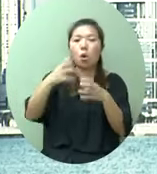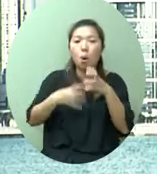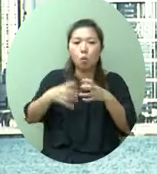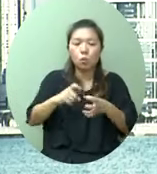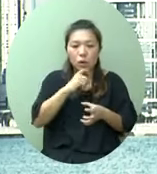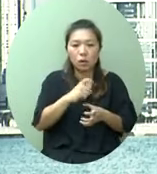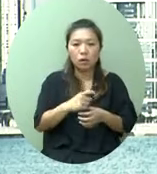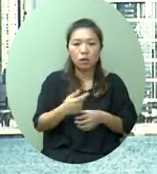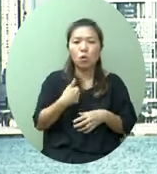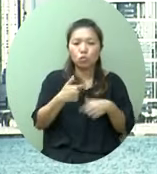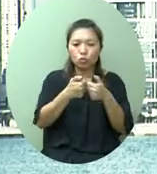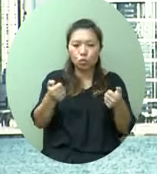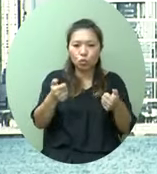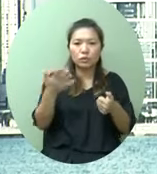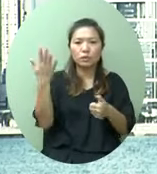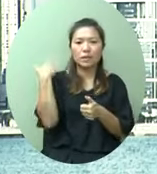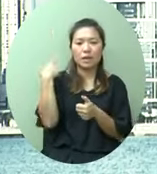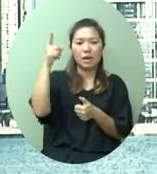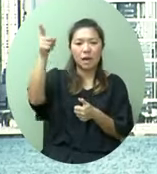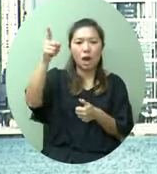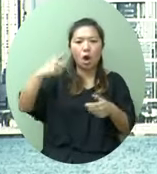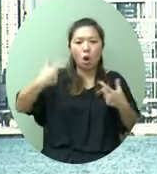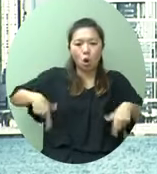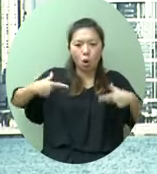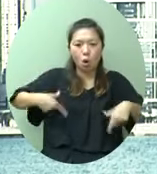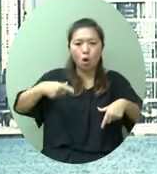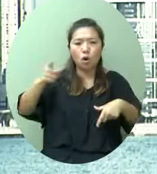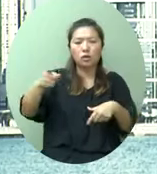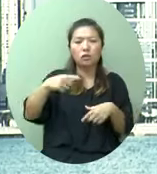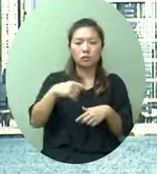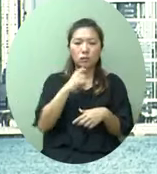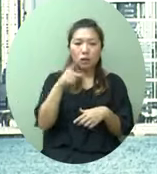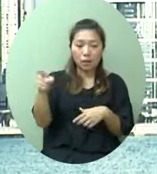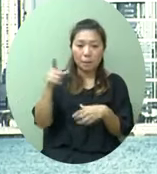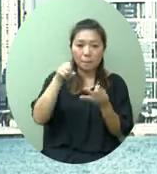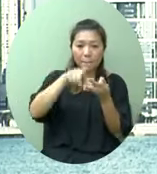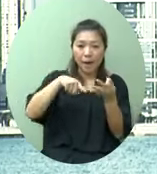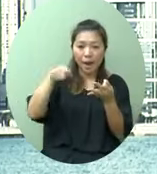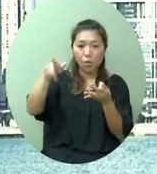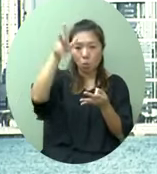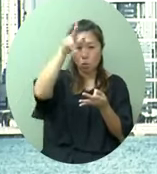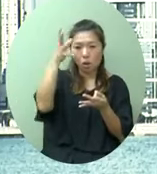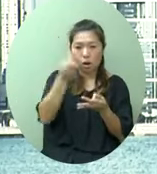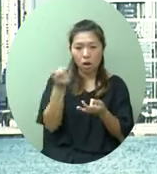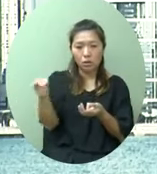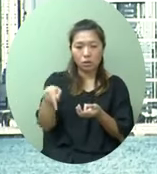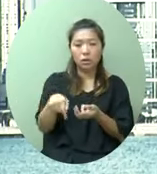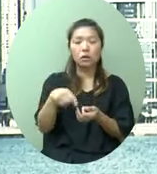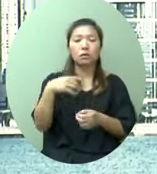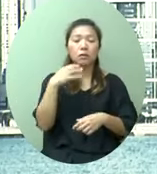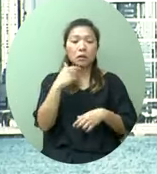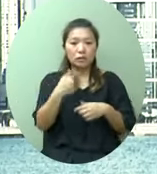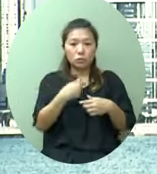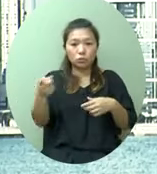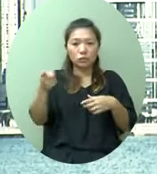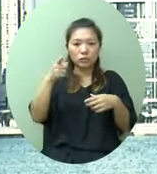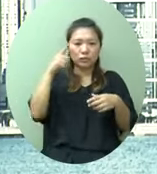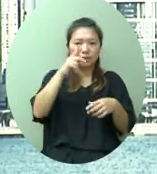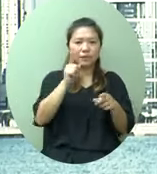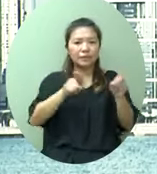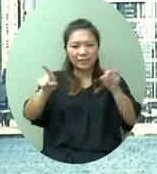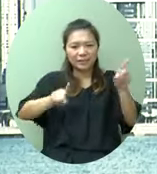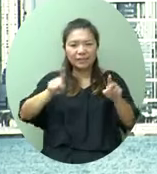謝韓正副總理是很知道我們那個急切的需求，所以在他的指導之下，